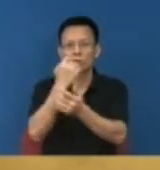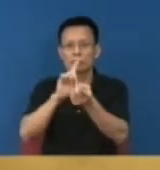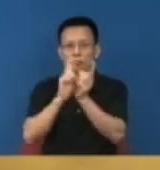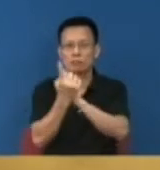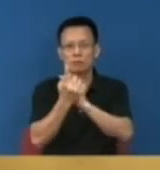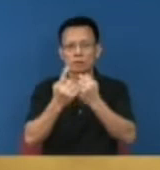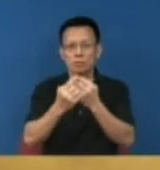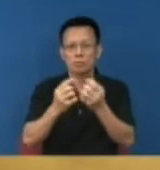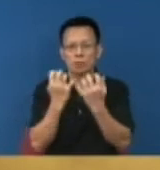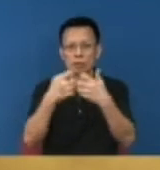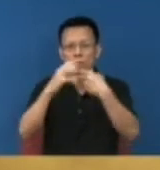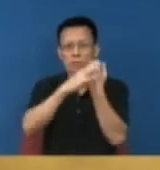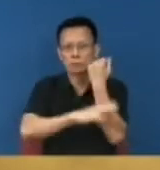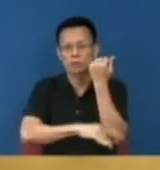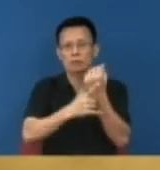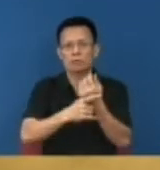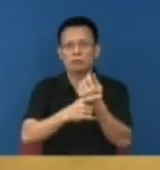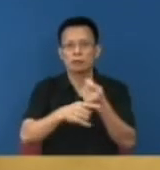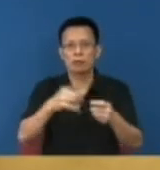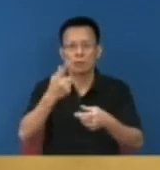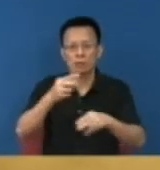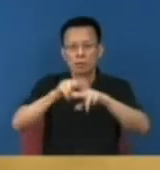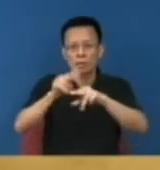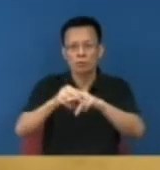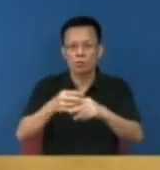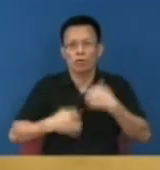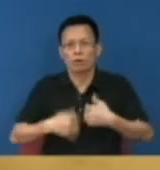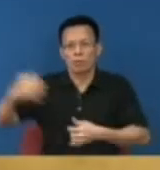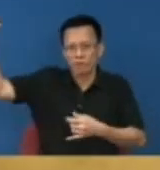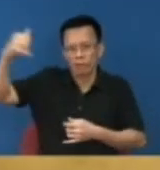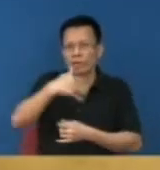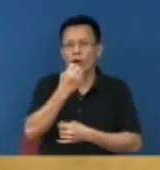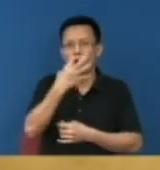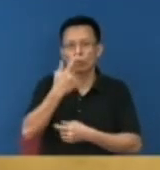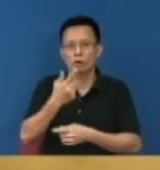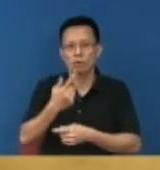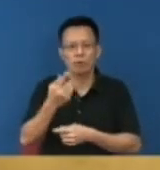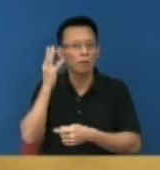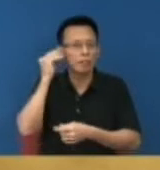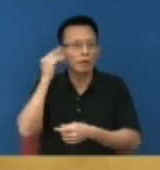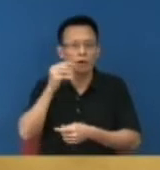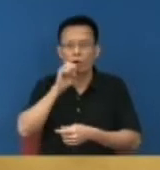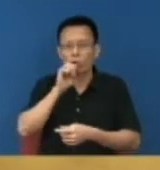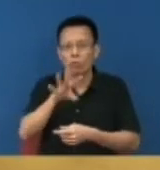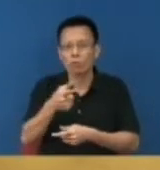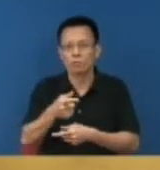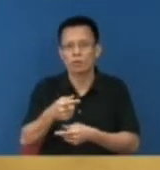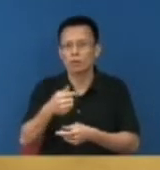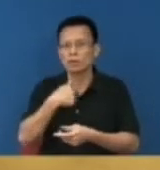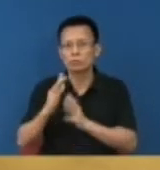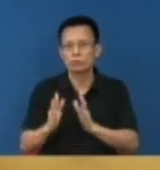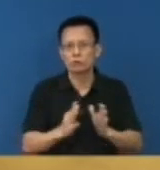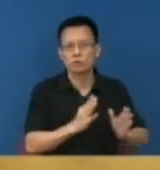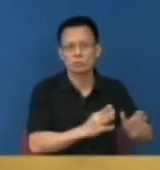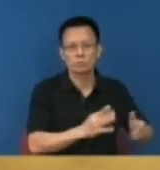道啦，林瑞麟在大陆开下会都赶下来，他就说呢据说就是咧，就要處理呢個逮捕